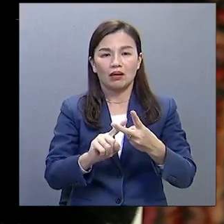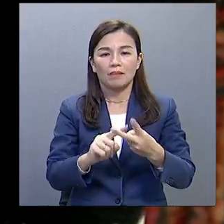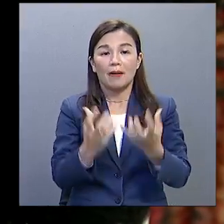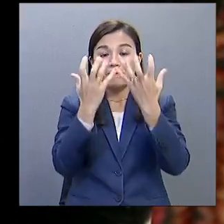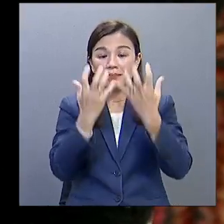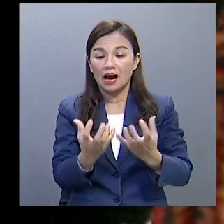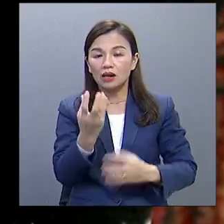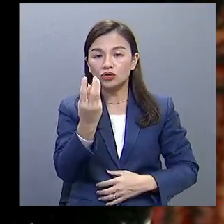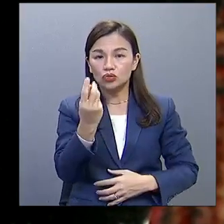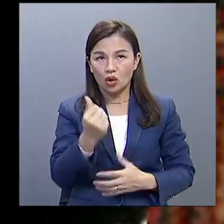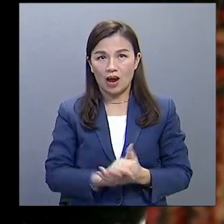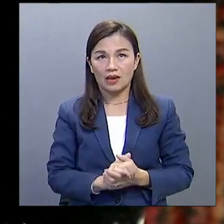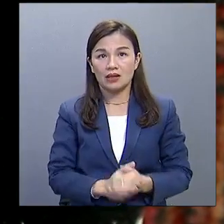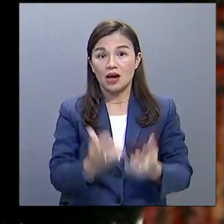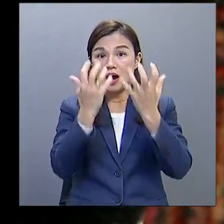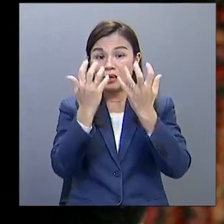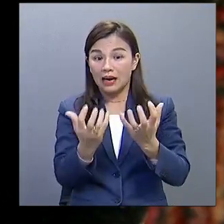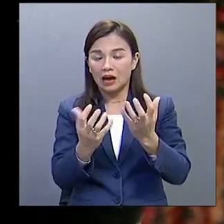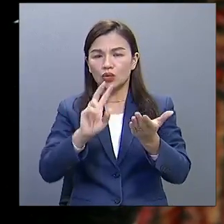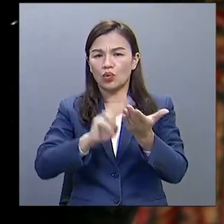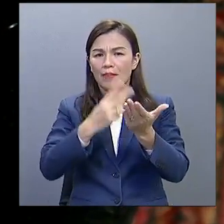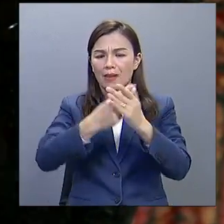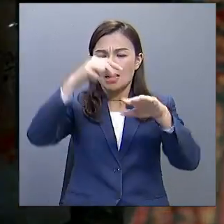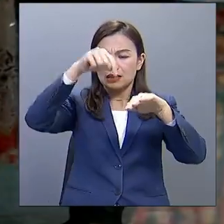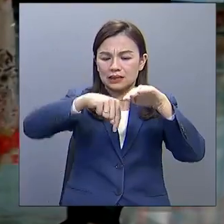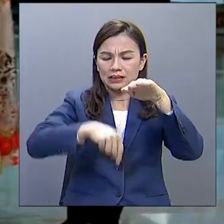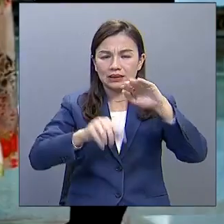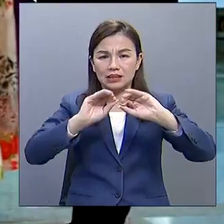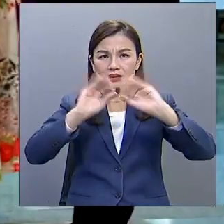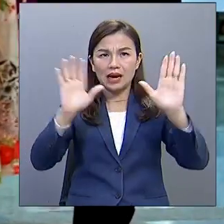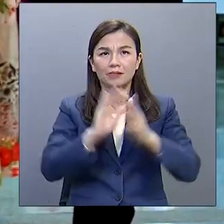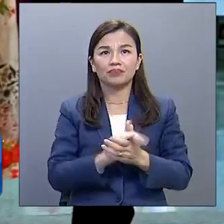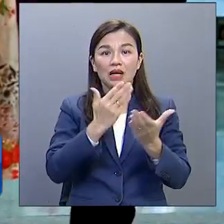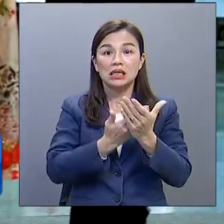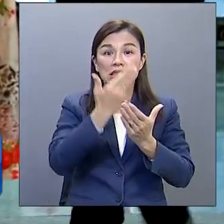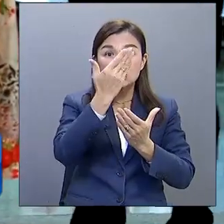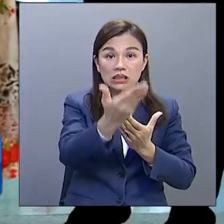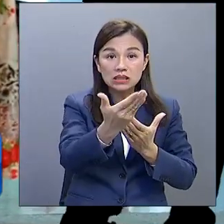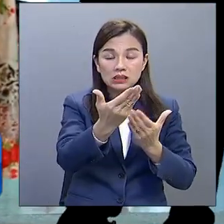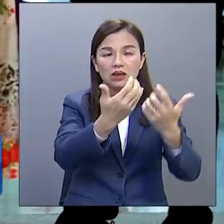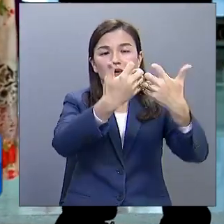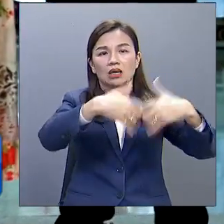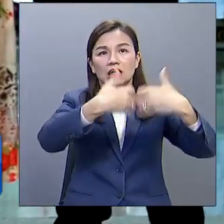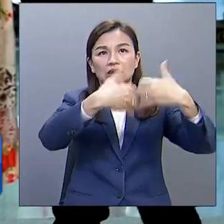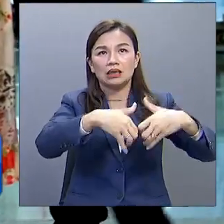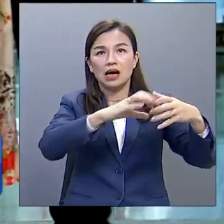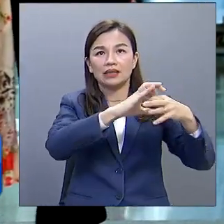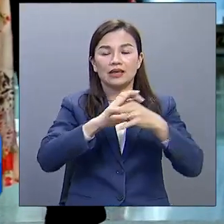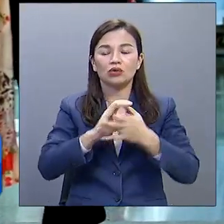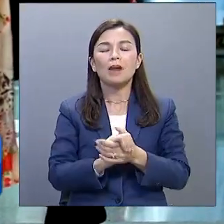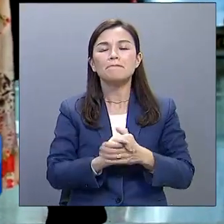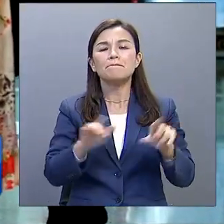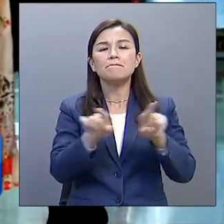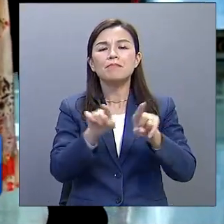นักในความหมายของหมอเนี่ยมันอาจจะตรวจได้ลึกกว่านี้อย่างตัวหมอเองเนี่ยหมอก็ซื้อเครื่องวัดสัดส่วนของร่างกายนะคะเ